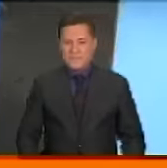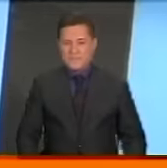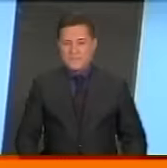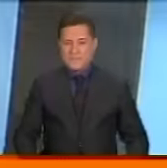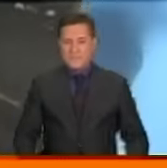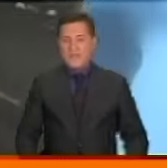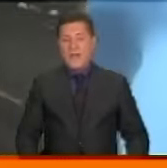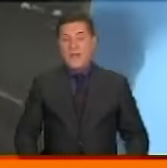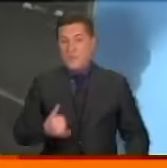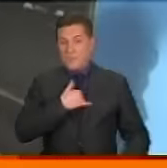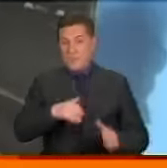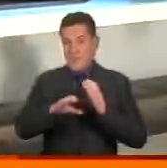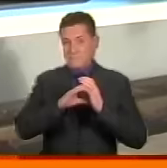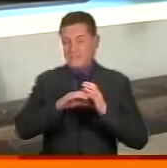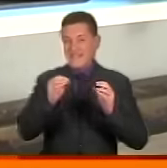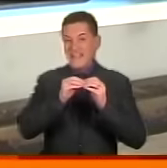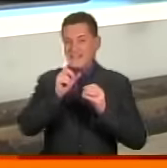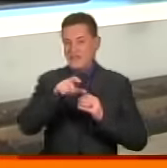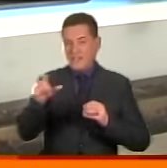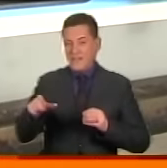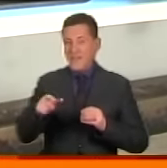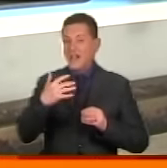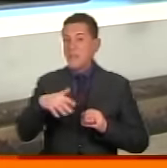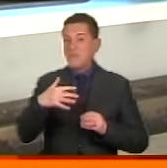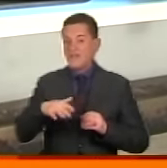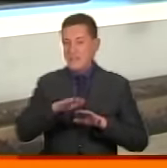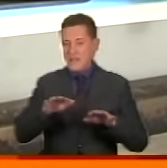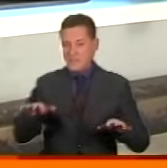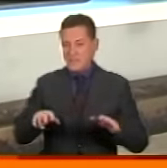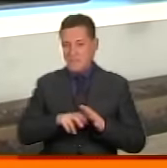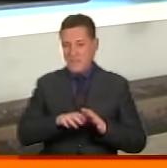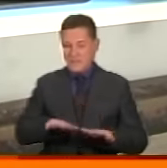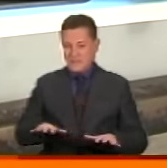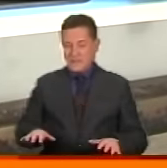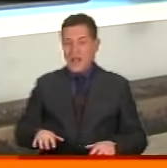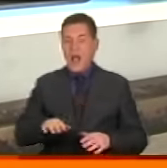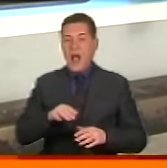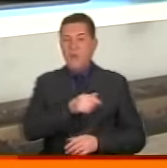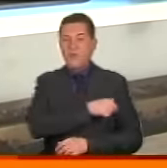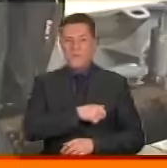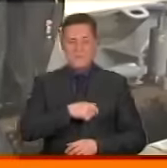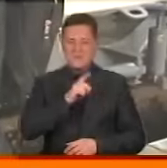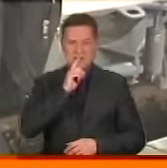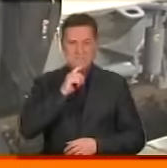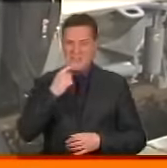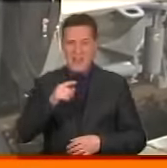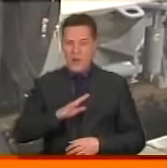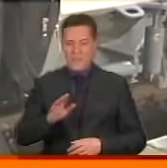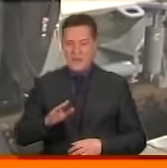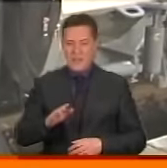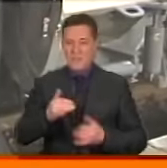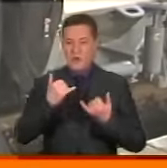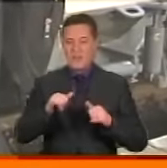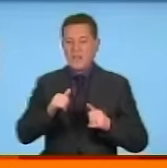10 чоловік. У мене 50 місць. Чи то через брак пасажирів, чи з інших причин, провідники не говірки. Про диво потяг